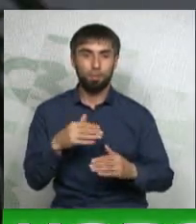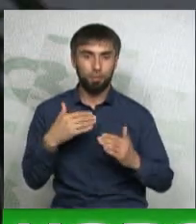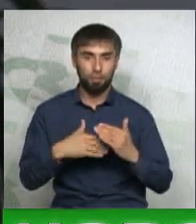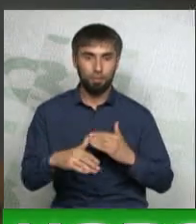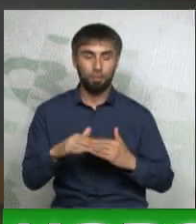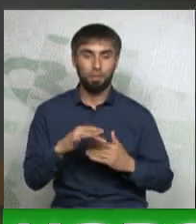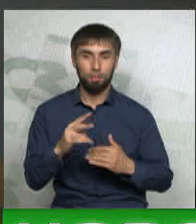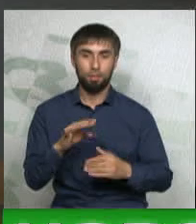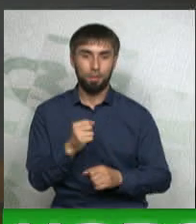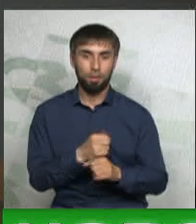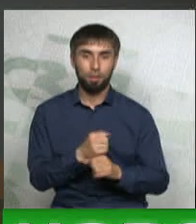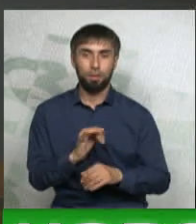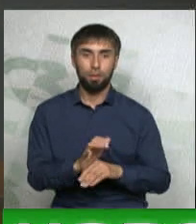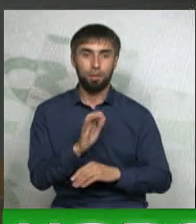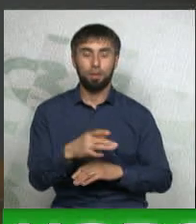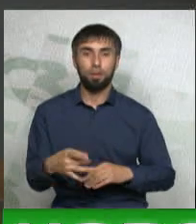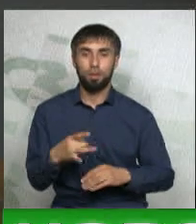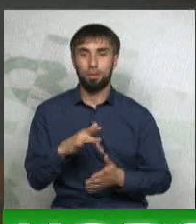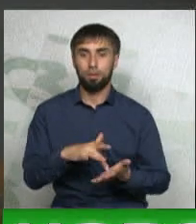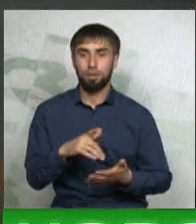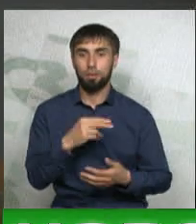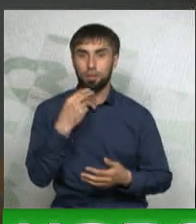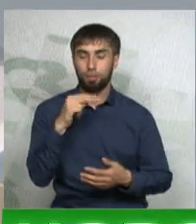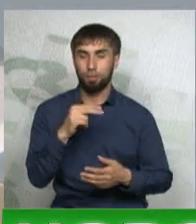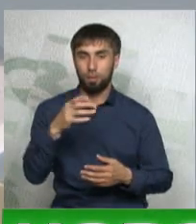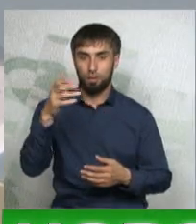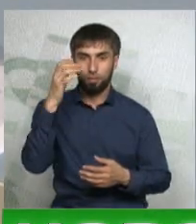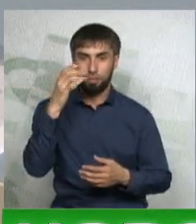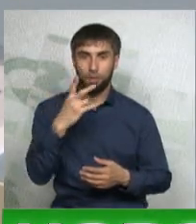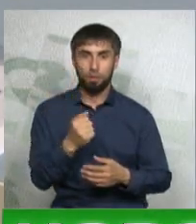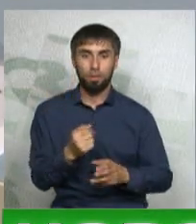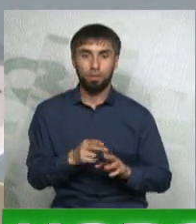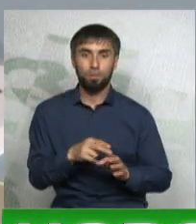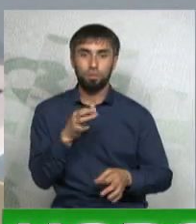отсканируют, обработают и отправят в региональные центры качества образования на суд